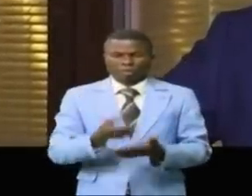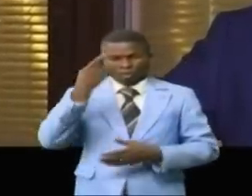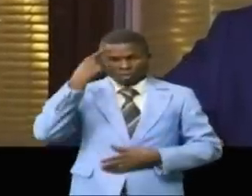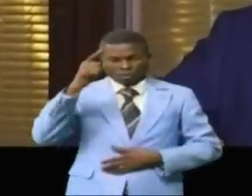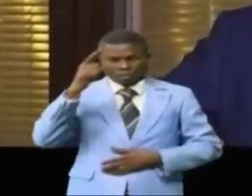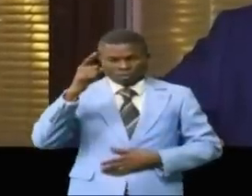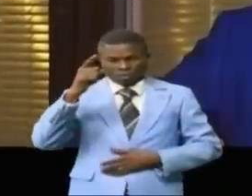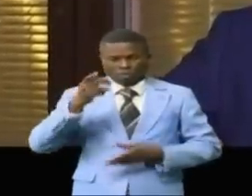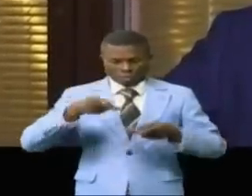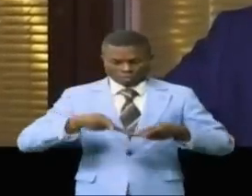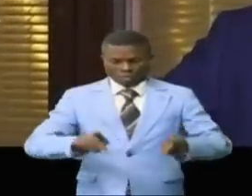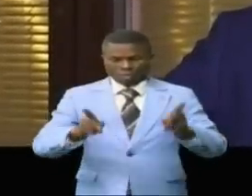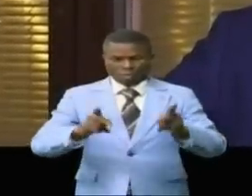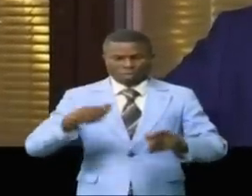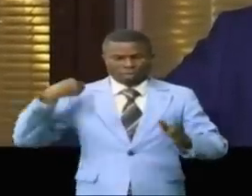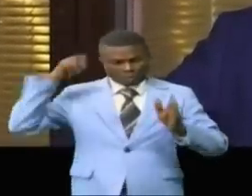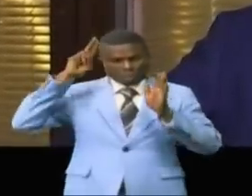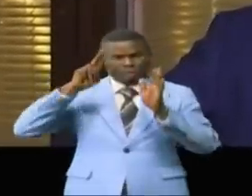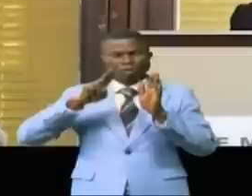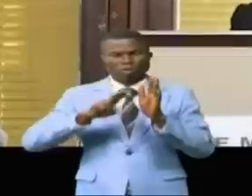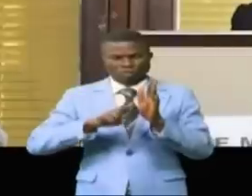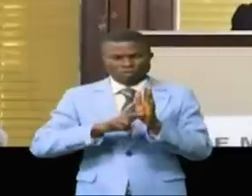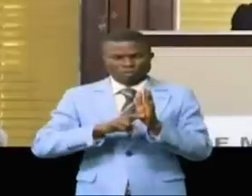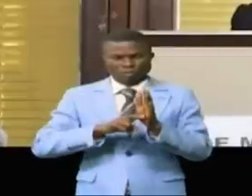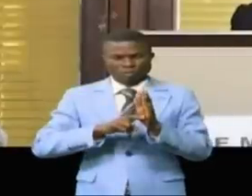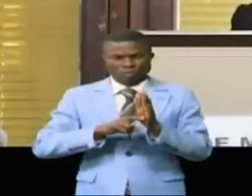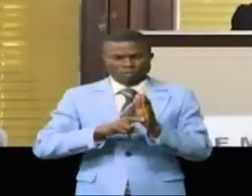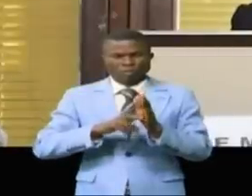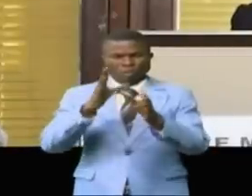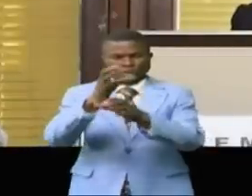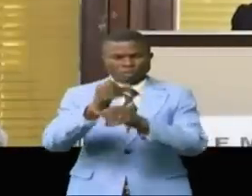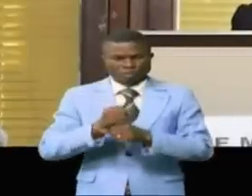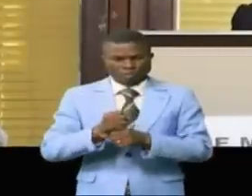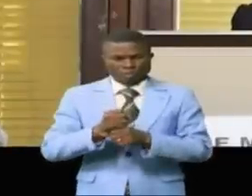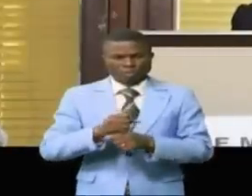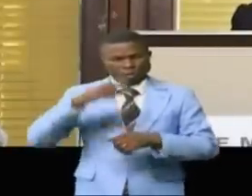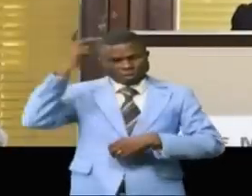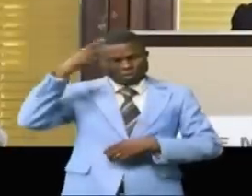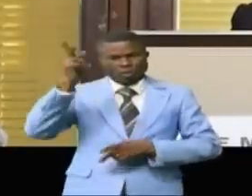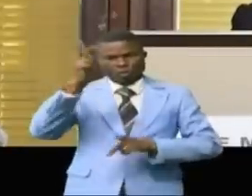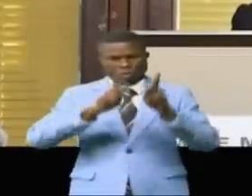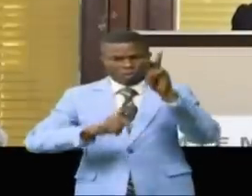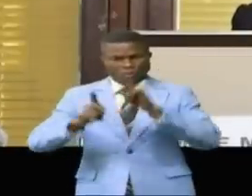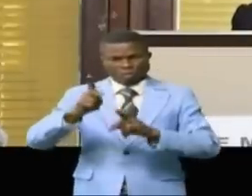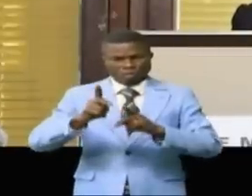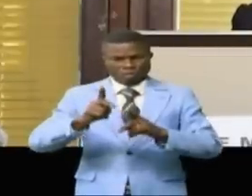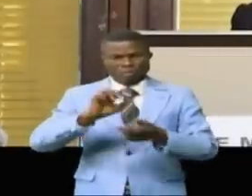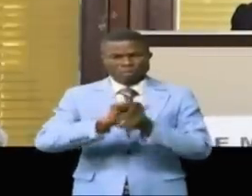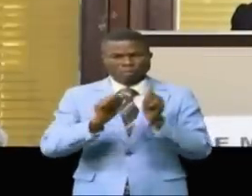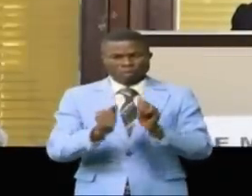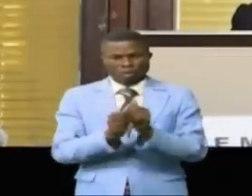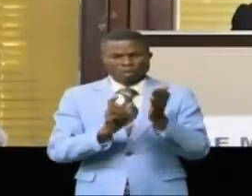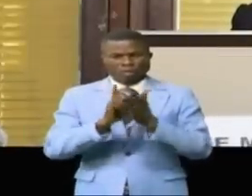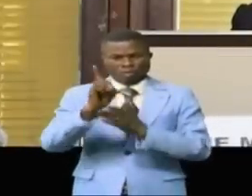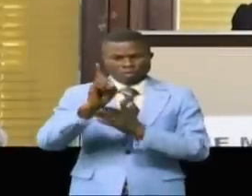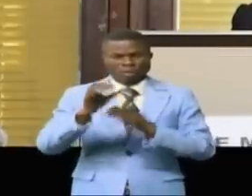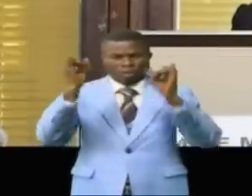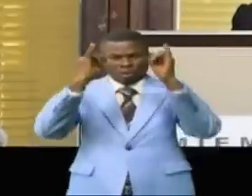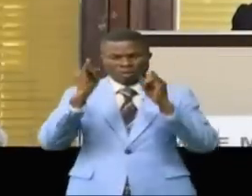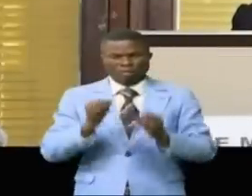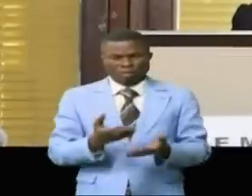de permettre au gouvernement de se doter des politiques publiques sur le développement de